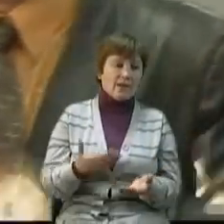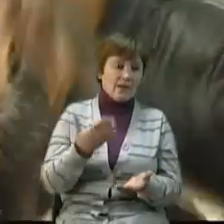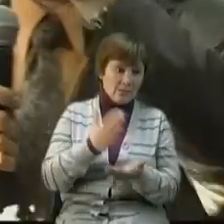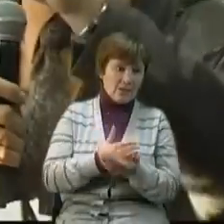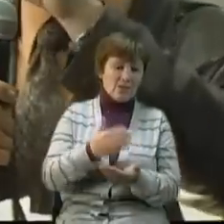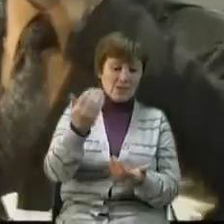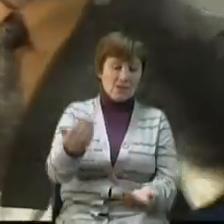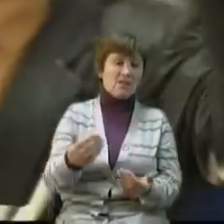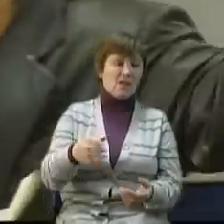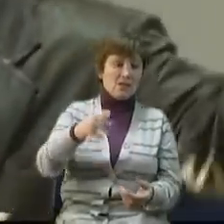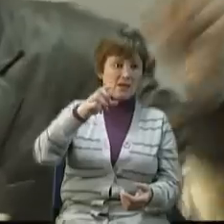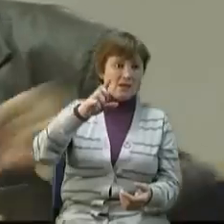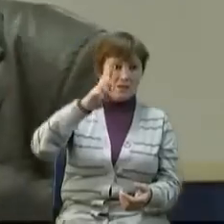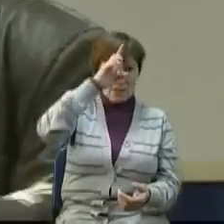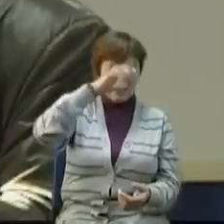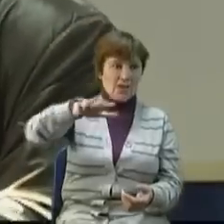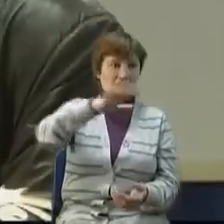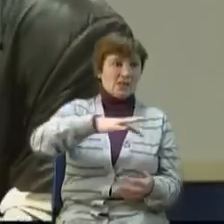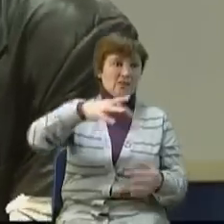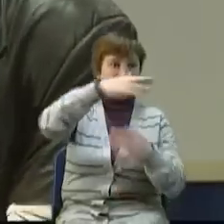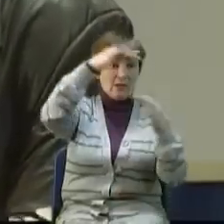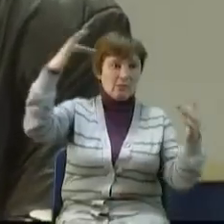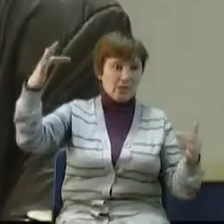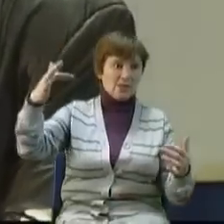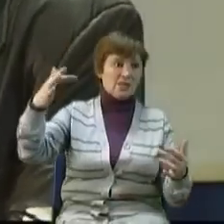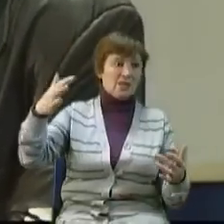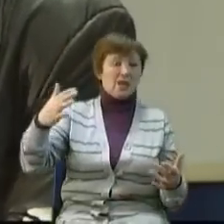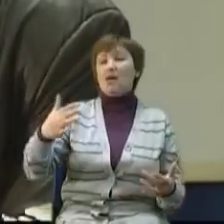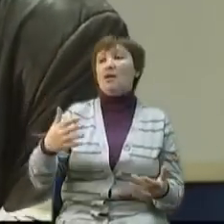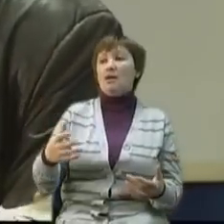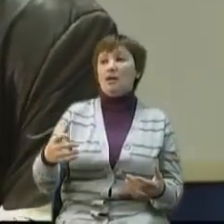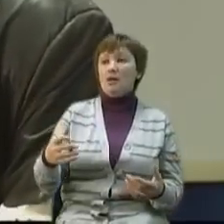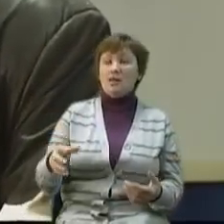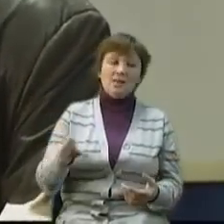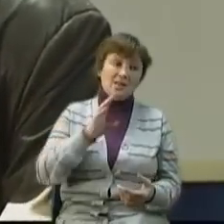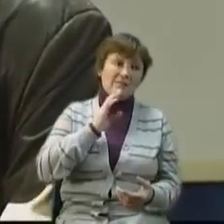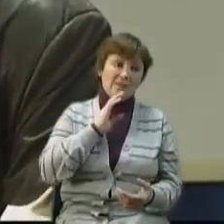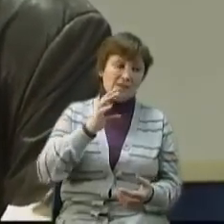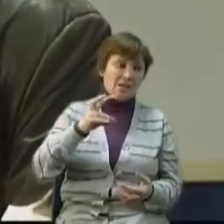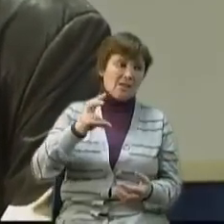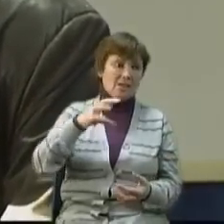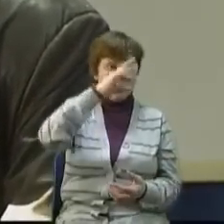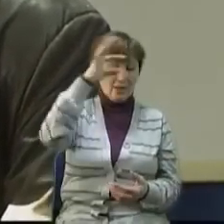правда? Если есть небеса, он на небе. Что там делает этот ребенок на небесах?